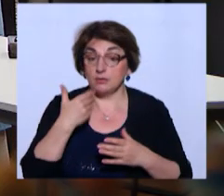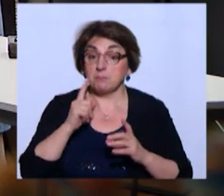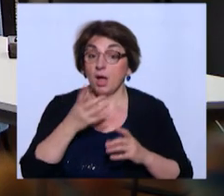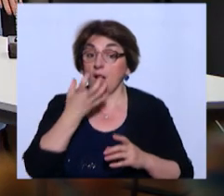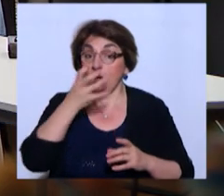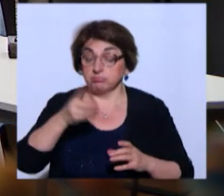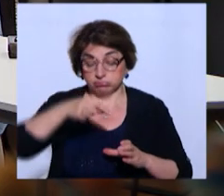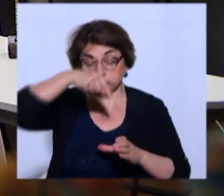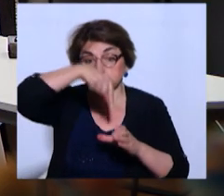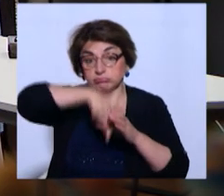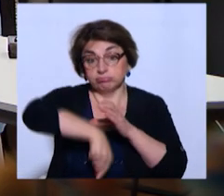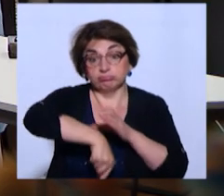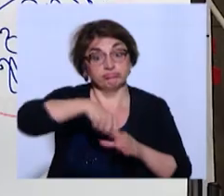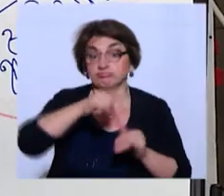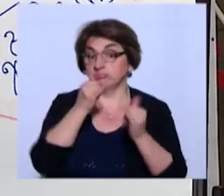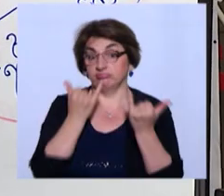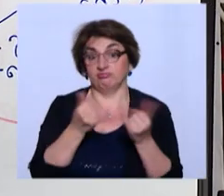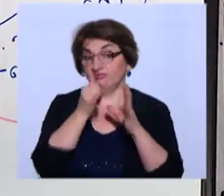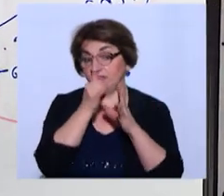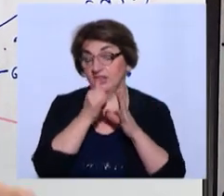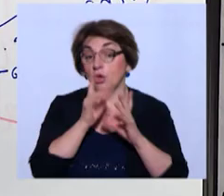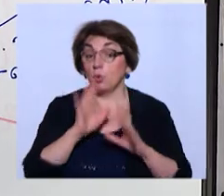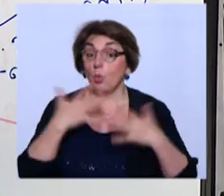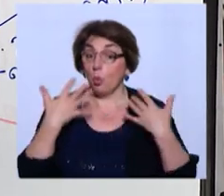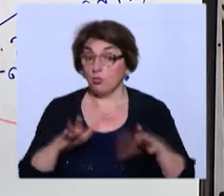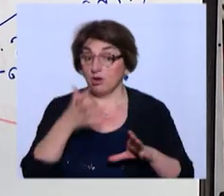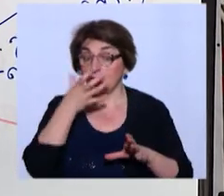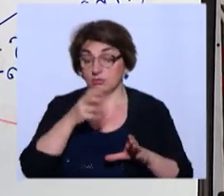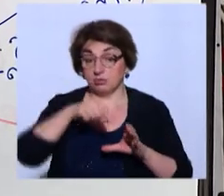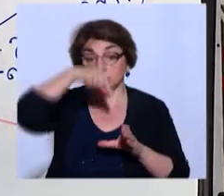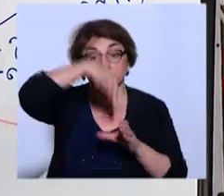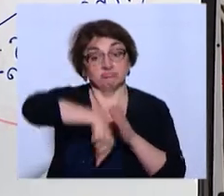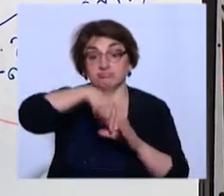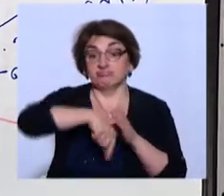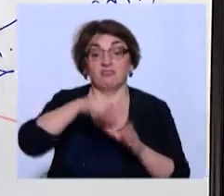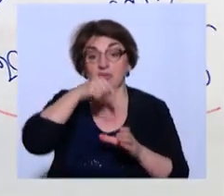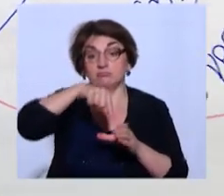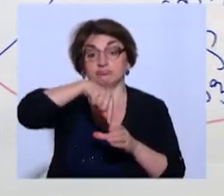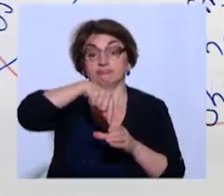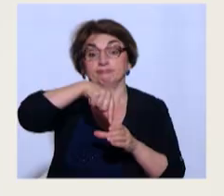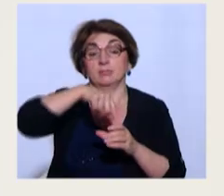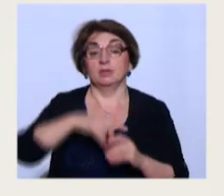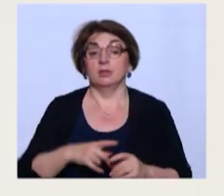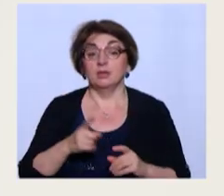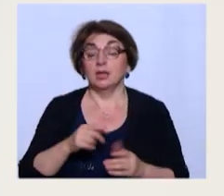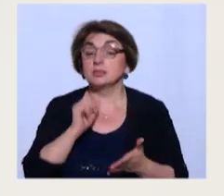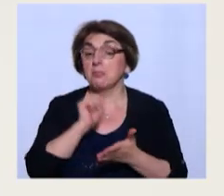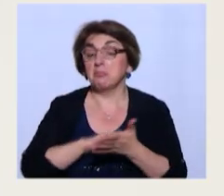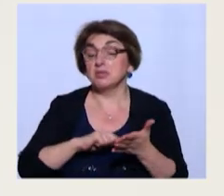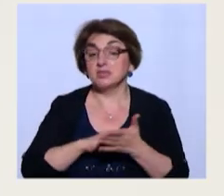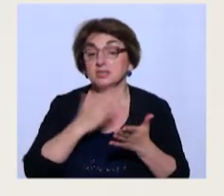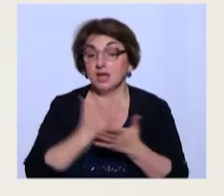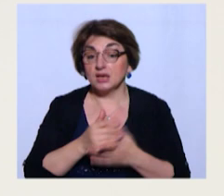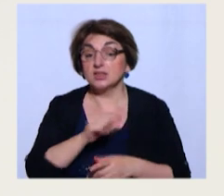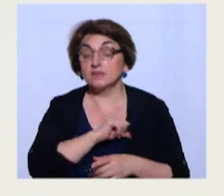როგორც ნახეთ, ბურთულა გახურებამდე თავისუფლად ეტეოდა, ხოლო გახურების შემდეგ უკვე ის ნახვრეთში ვეღარ გადის. ეს